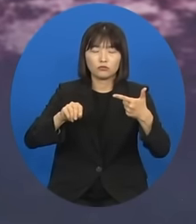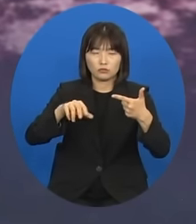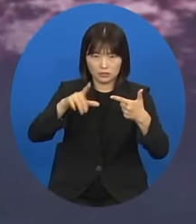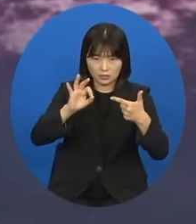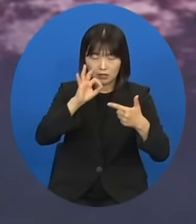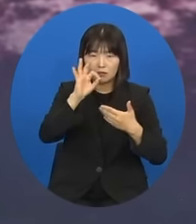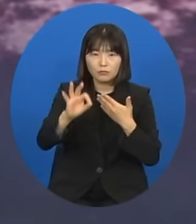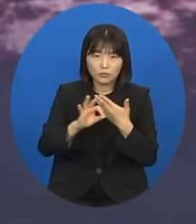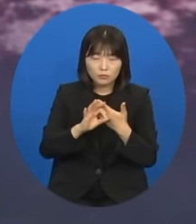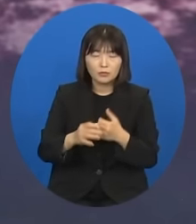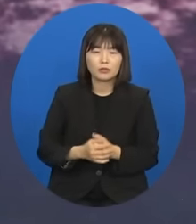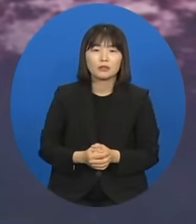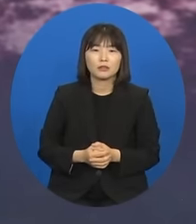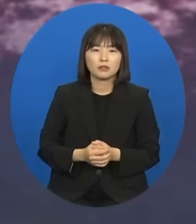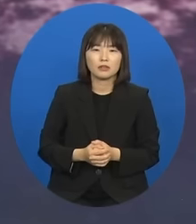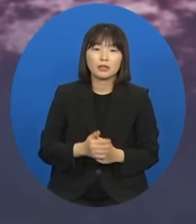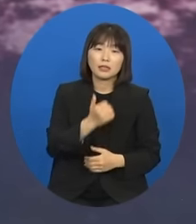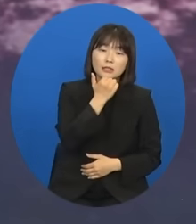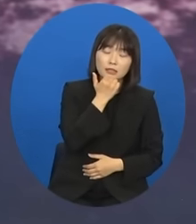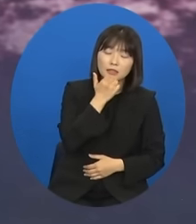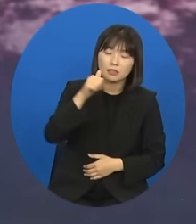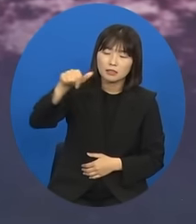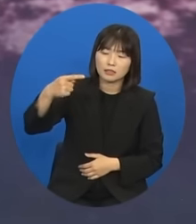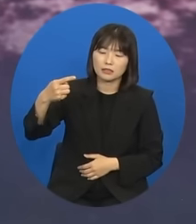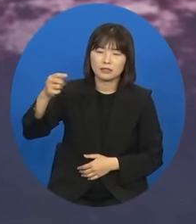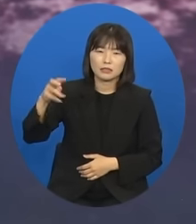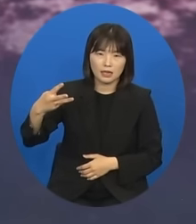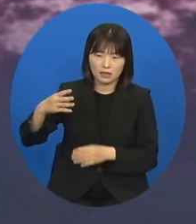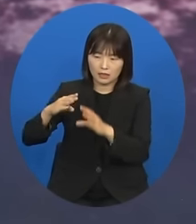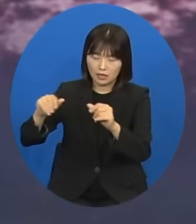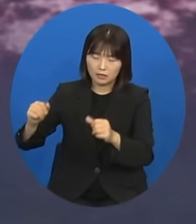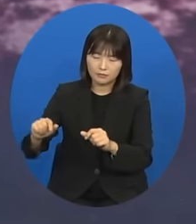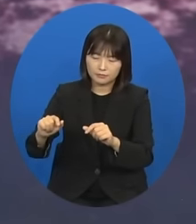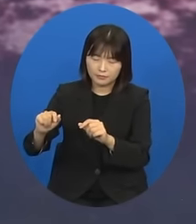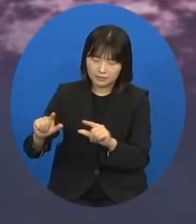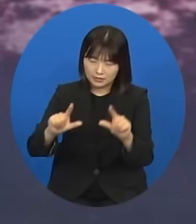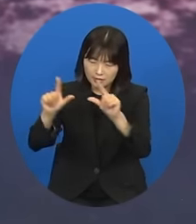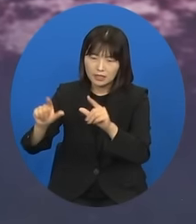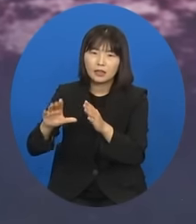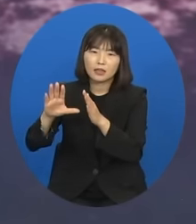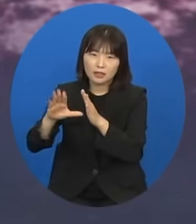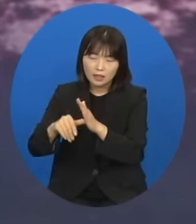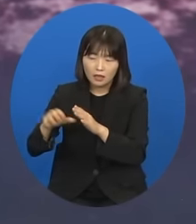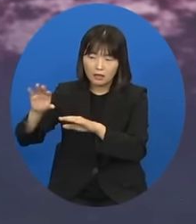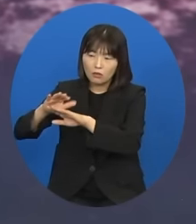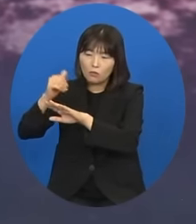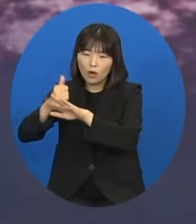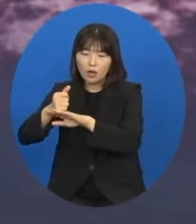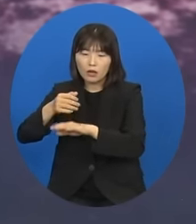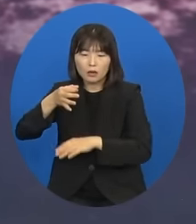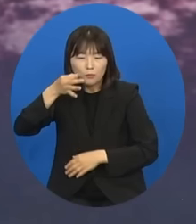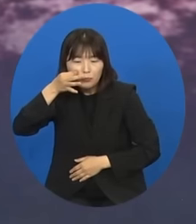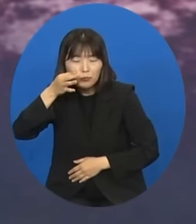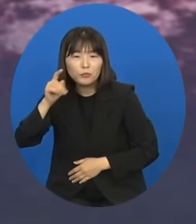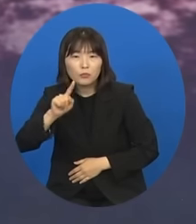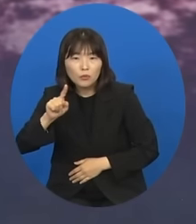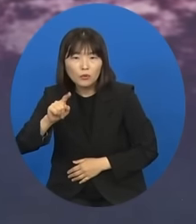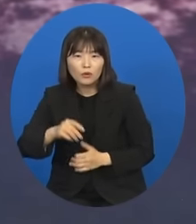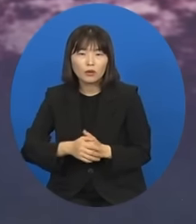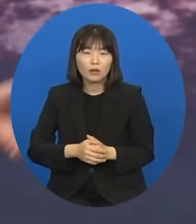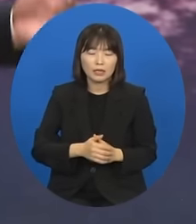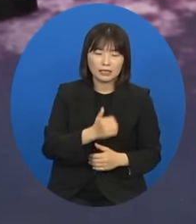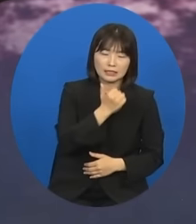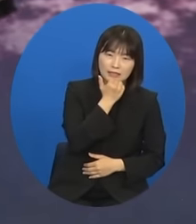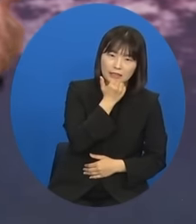장면이 있었습니다 이삭이 그 아에 거주할 때에 아비멜렉이 왕이 뭘 봅니까 이삭이 어